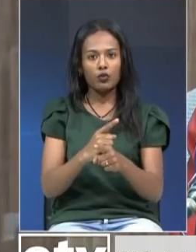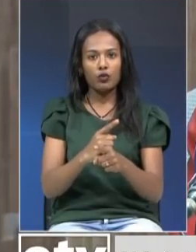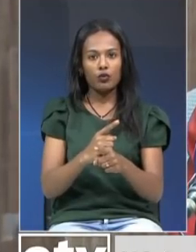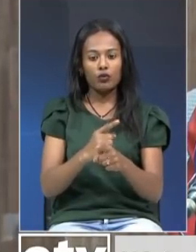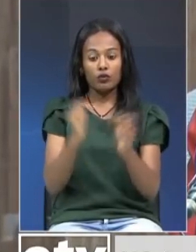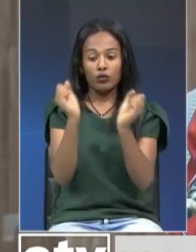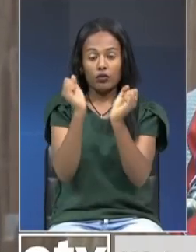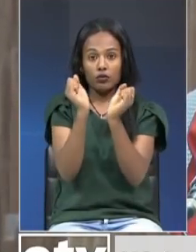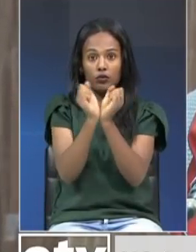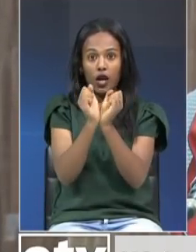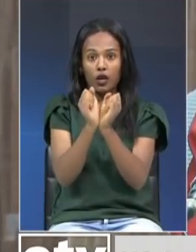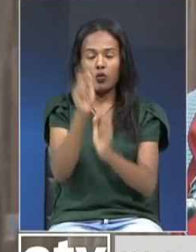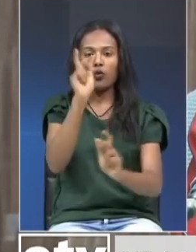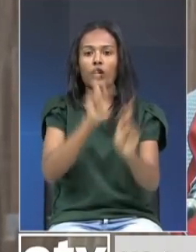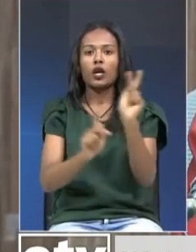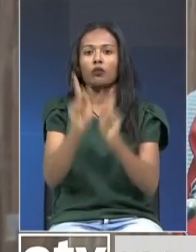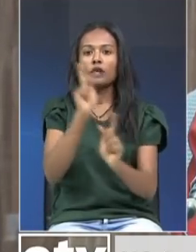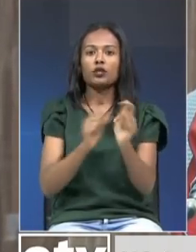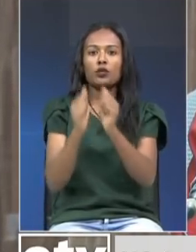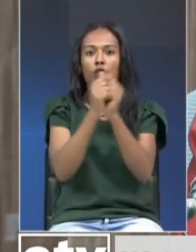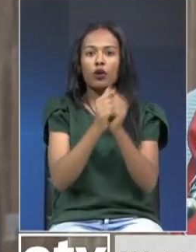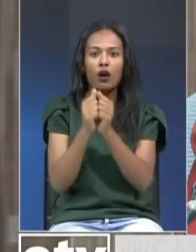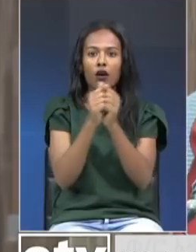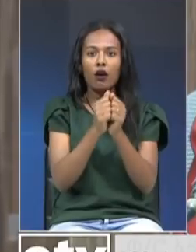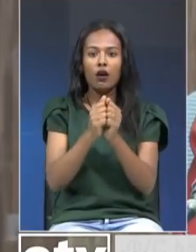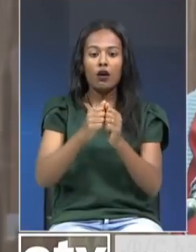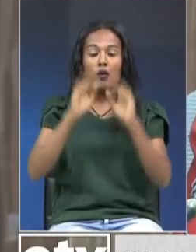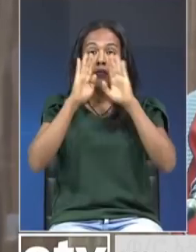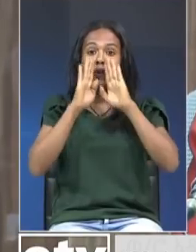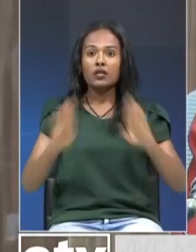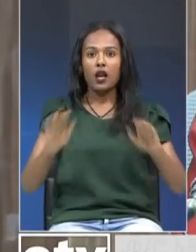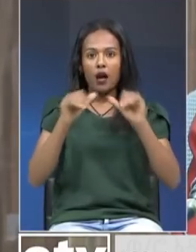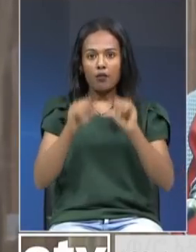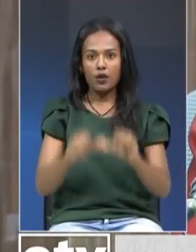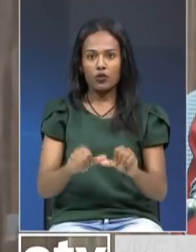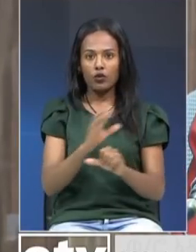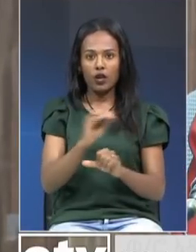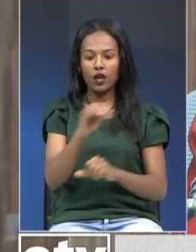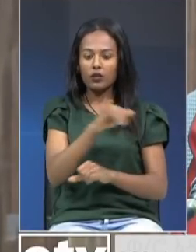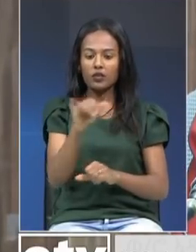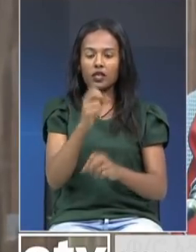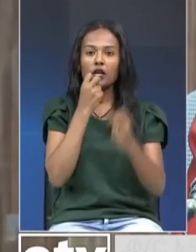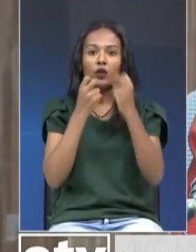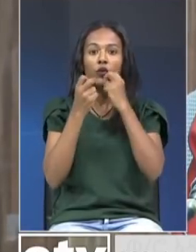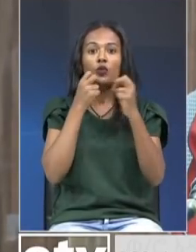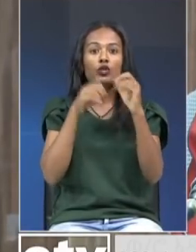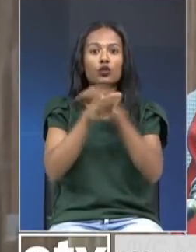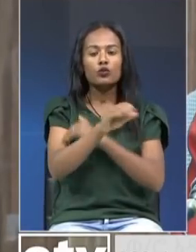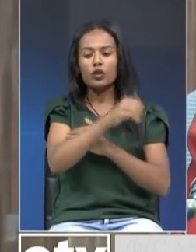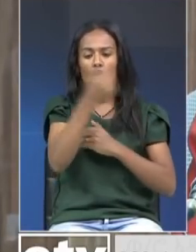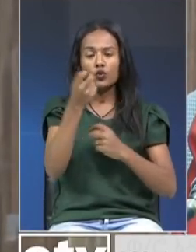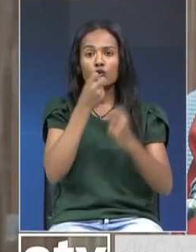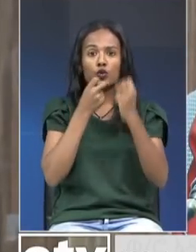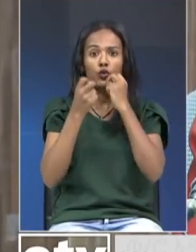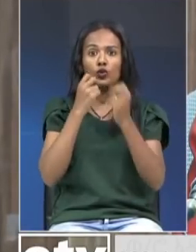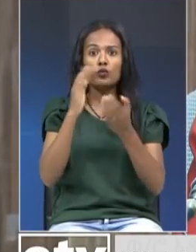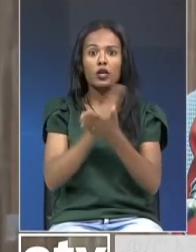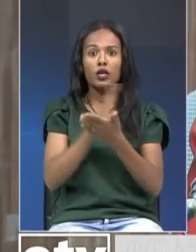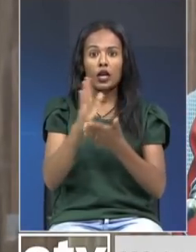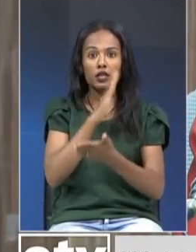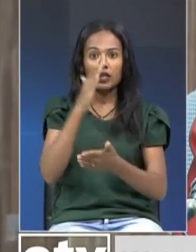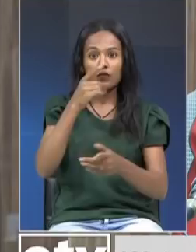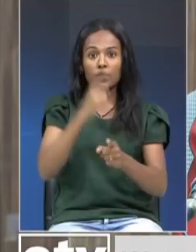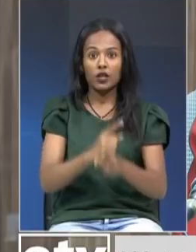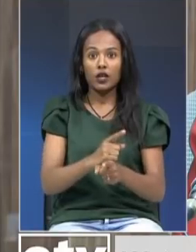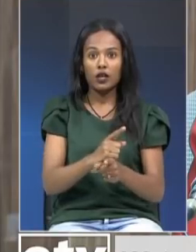ታርመው ከህብረተሰቡ ጋራ በሰላም መኖርና ተመሳሳይ ወንጀል ውስጥ ወይም ደግሞ ሌሎች ወንጀሎች ውስጥ እንዳይሳተፉ ተገቢውን